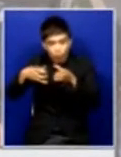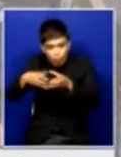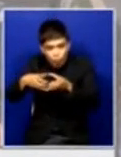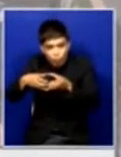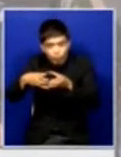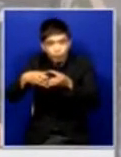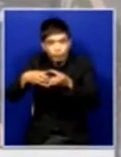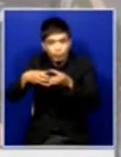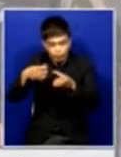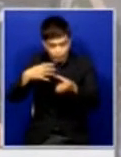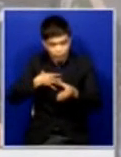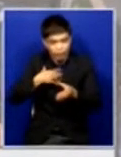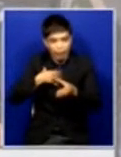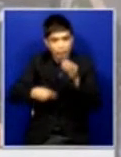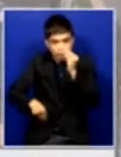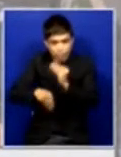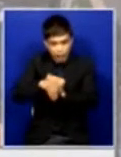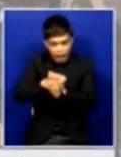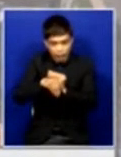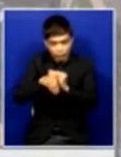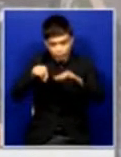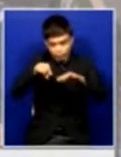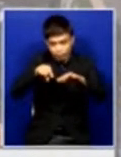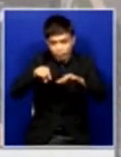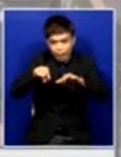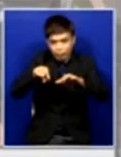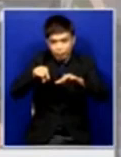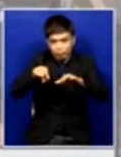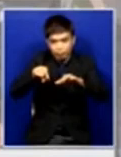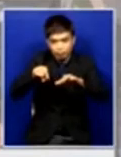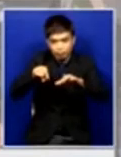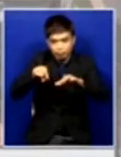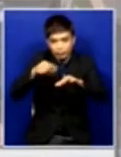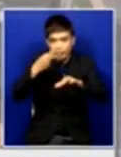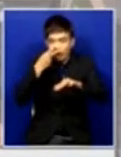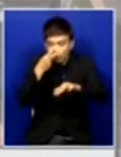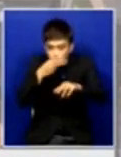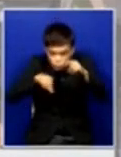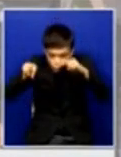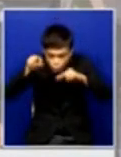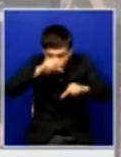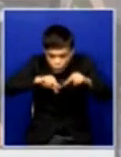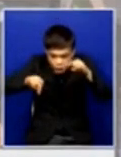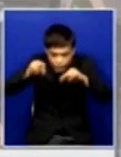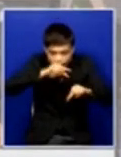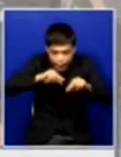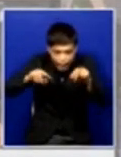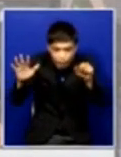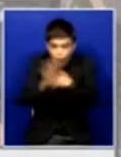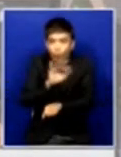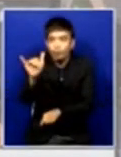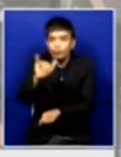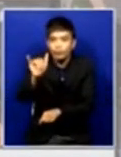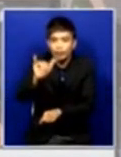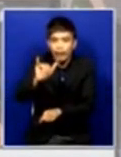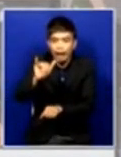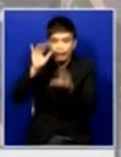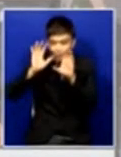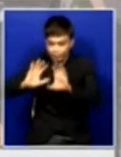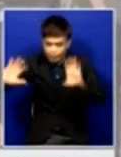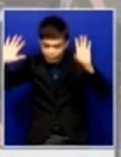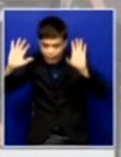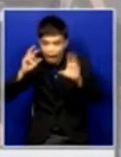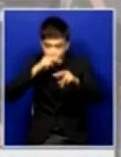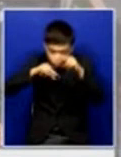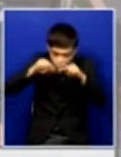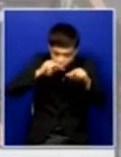ราษฎรได้ลงพื้นที่พบว่ามีกลุ่มบุคคลชายขอบก็คือกลุ่มที่ไม่ได้รับการดูแลจากทางราชการนะครับ